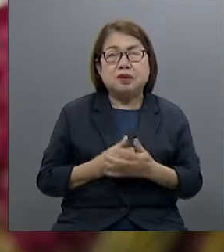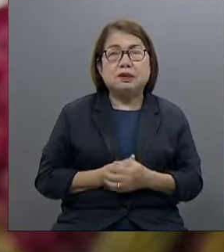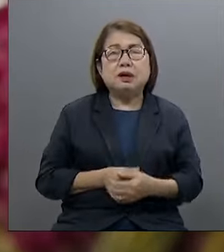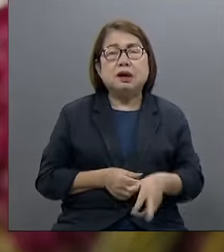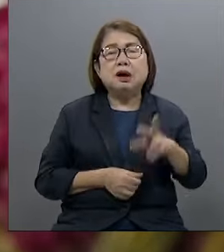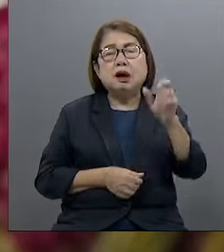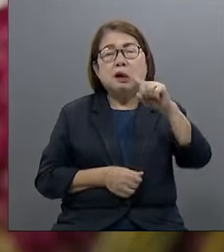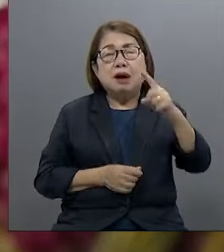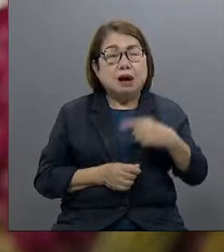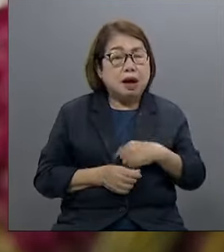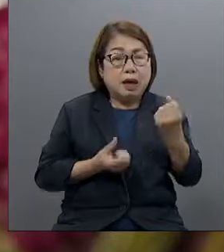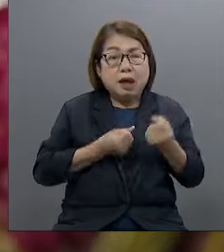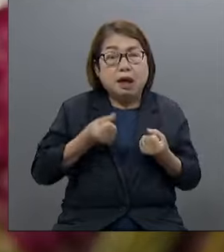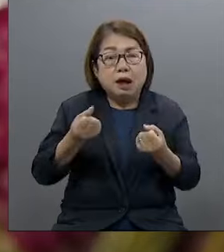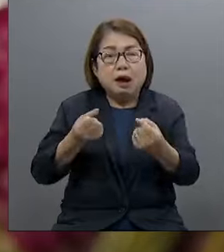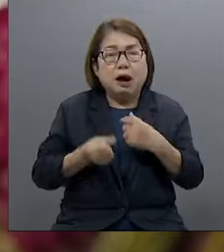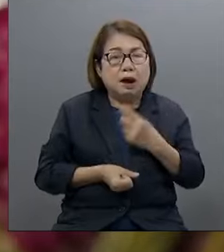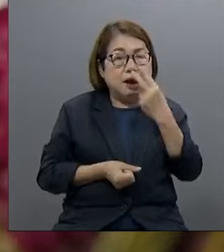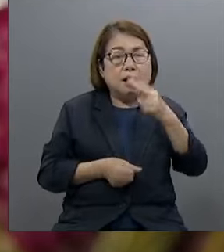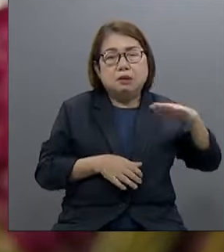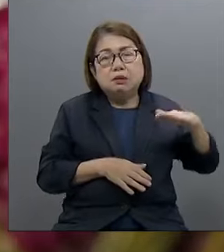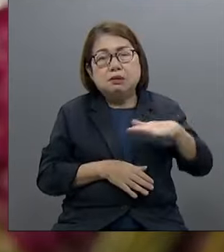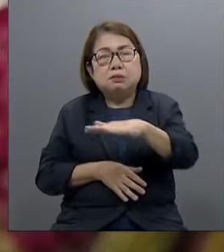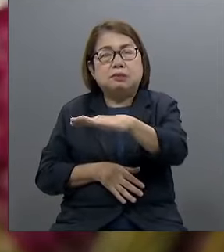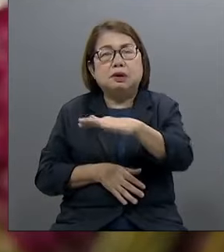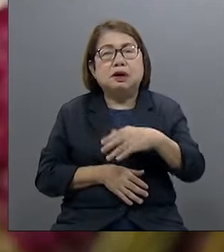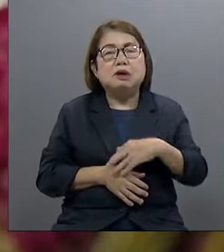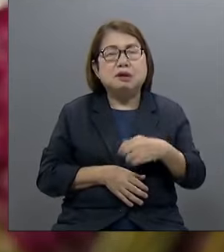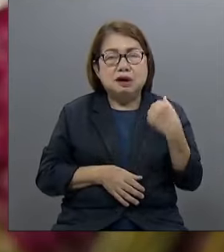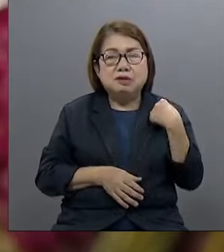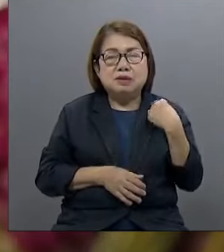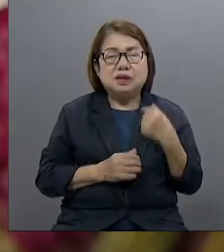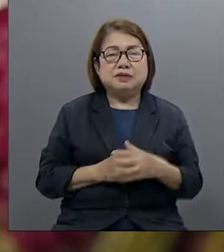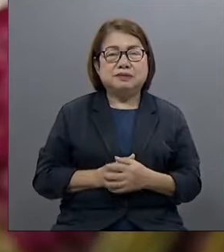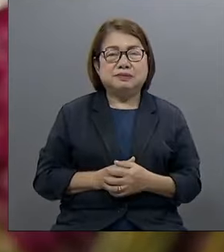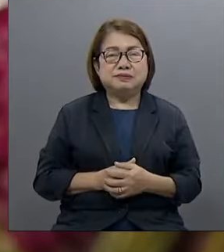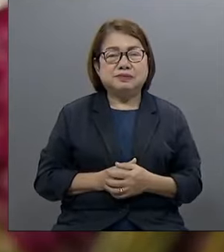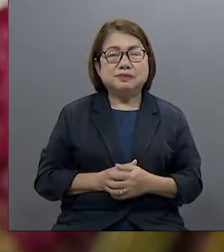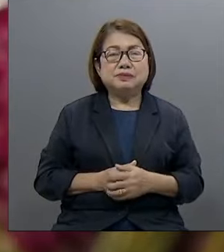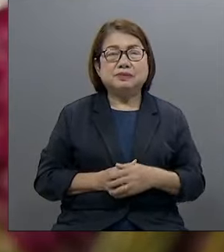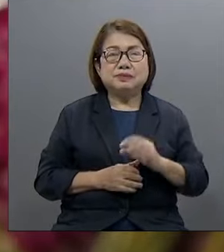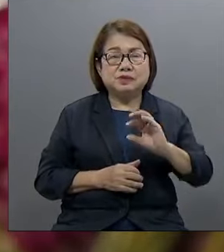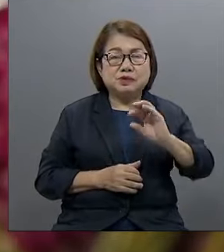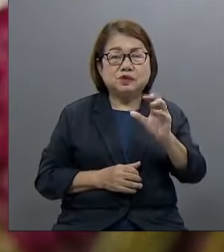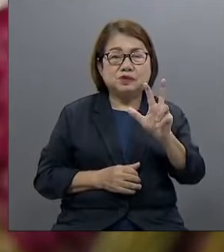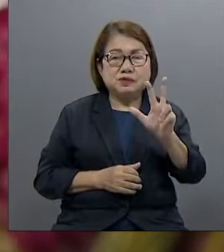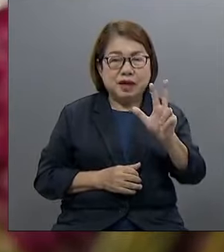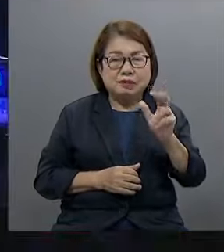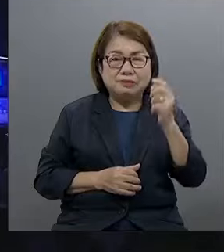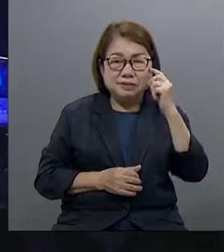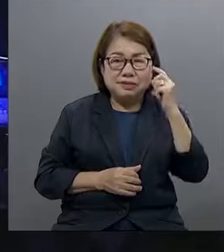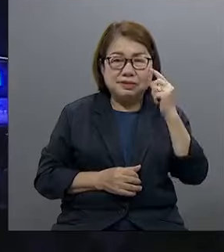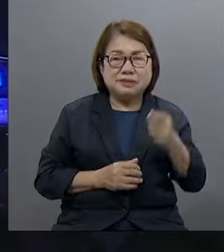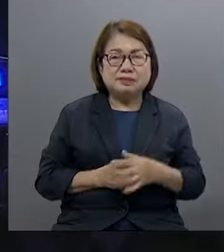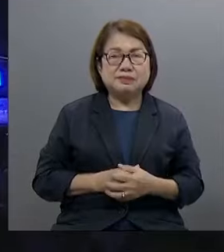มาก็บอกมาว่าดีใจเลยเนี่ยรถช่องนี้ช่องสามมาข้ามาเลขสามครับ